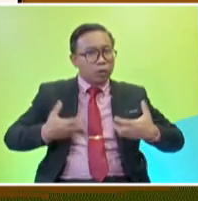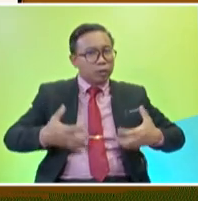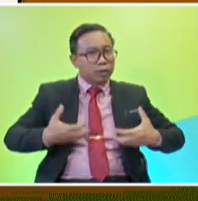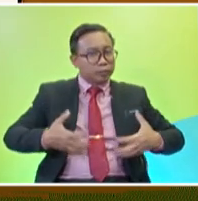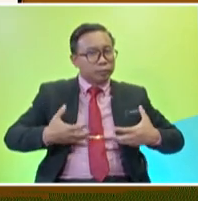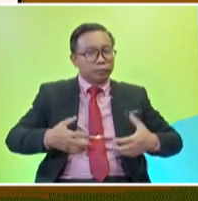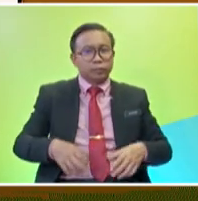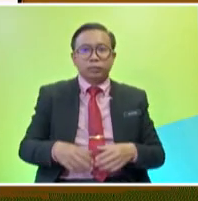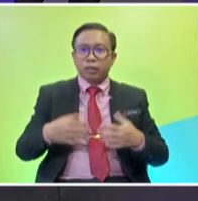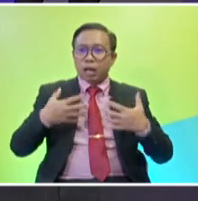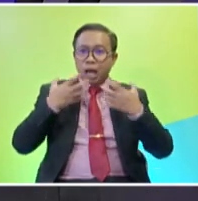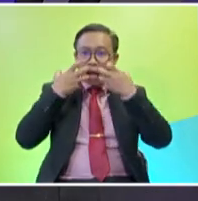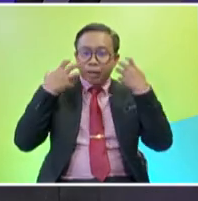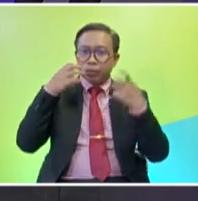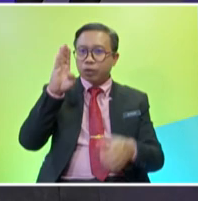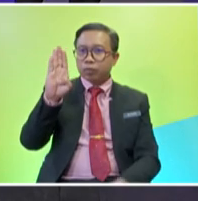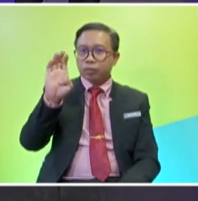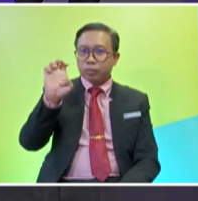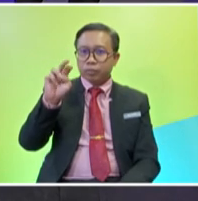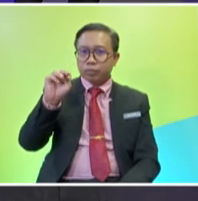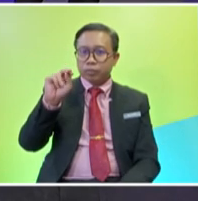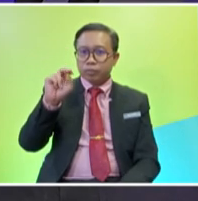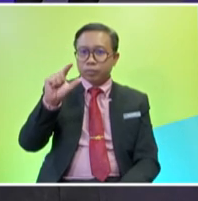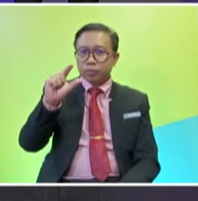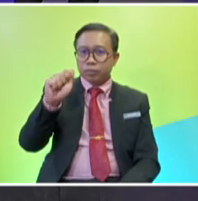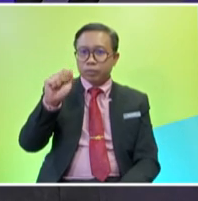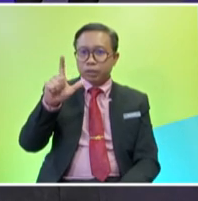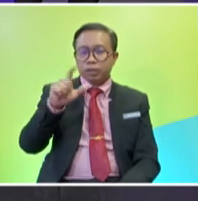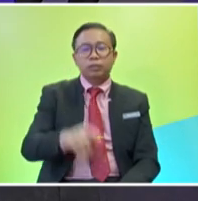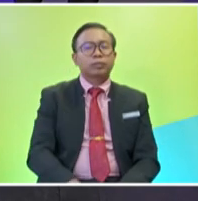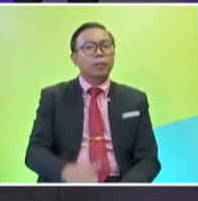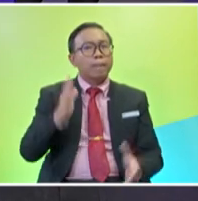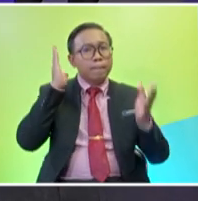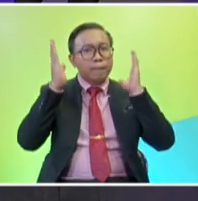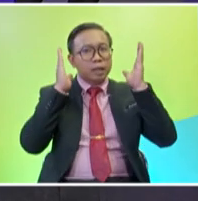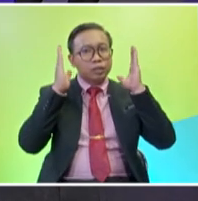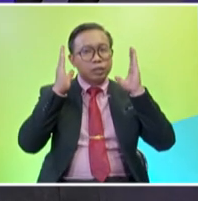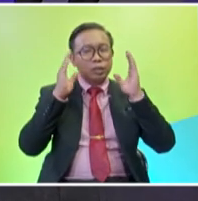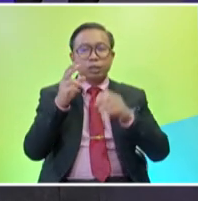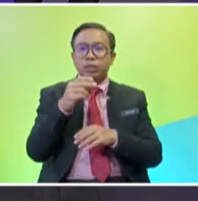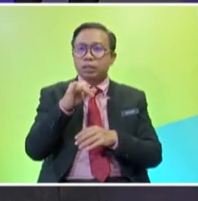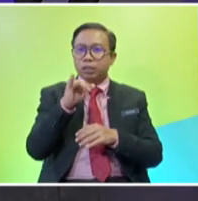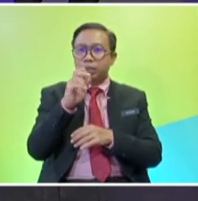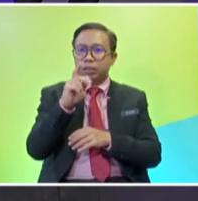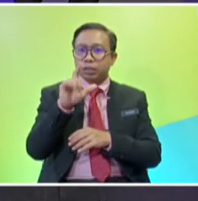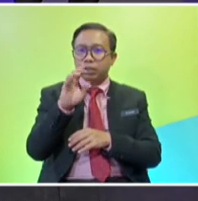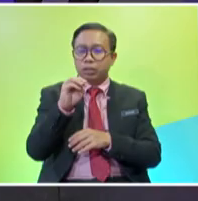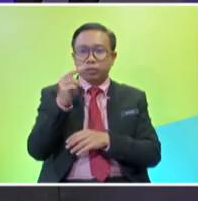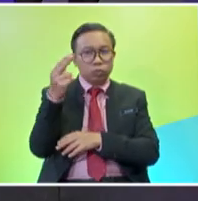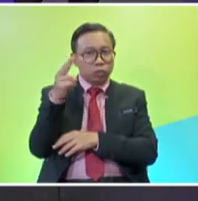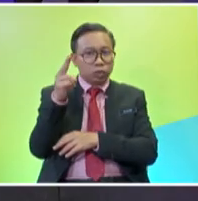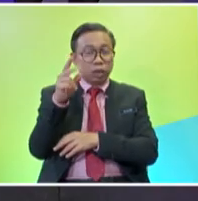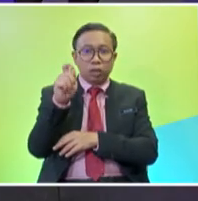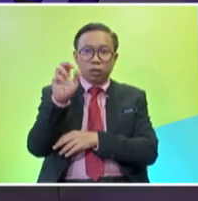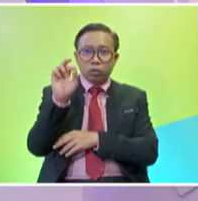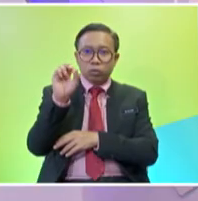Benggala bukan harimau melayang macam kita di malaysia di malaysia mengalami iklim hutan hujan Tropical perbedaan hutan bengalnya